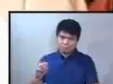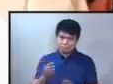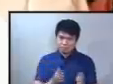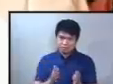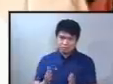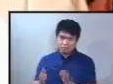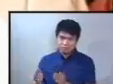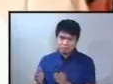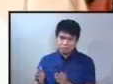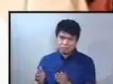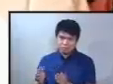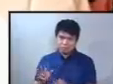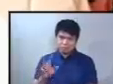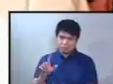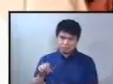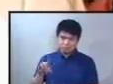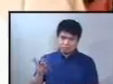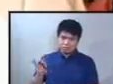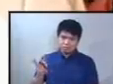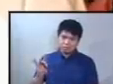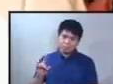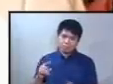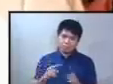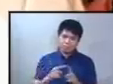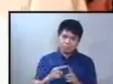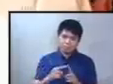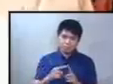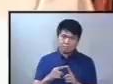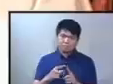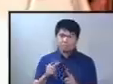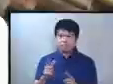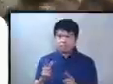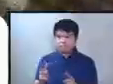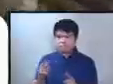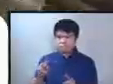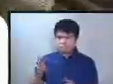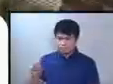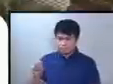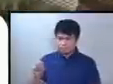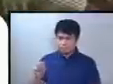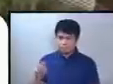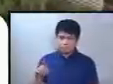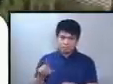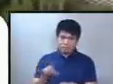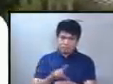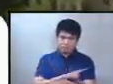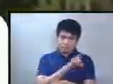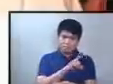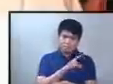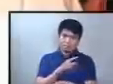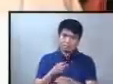namin, range from 3.8 to as much as almost 30 kilometers. These are some of the longest bridges in the